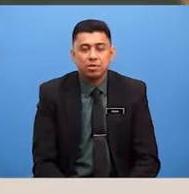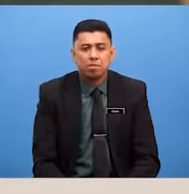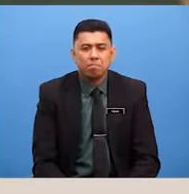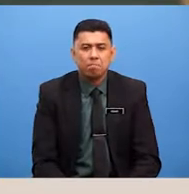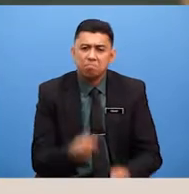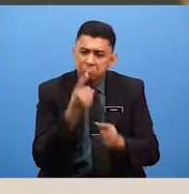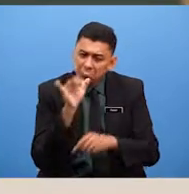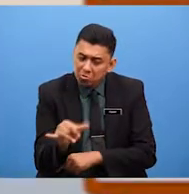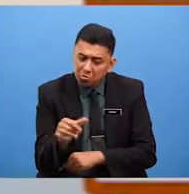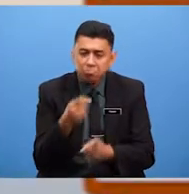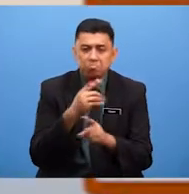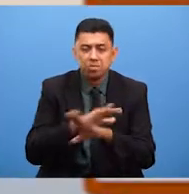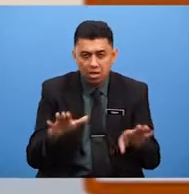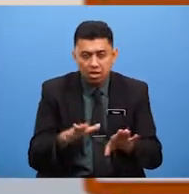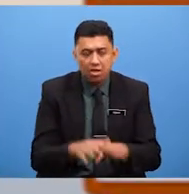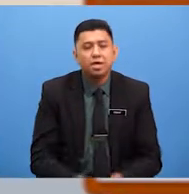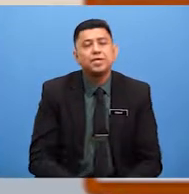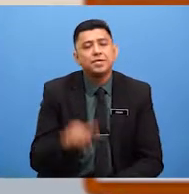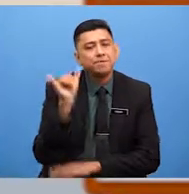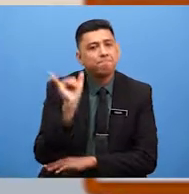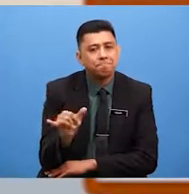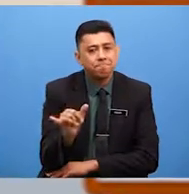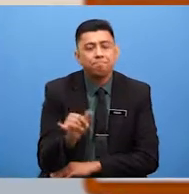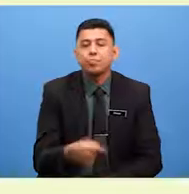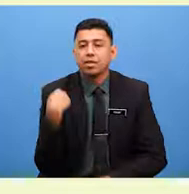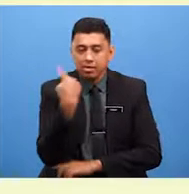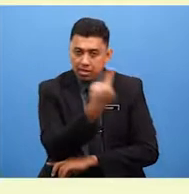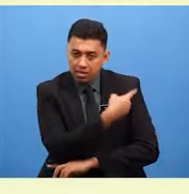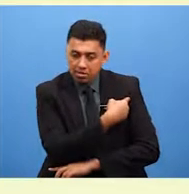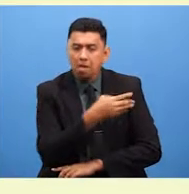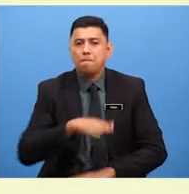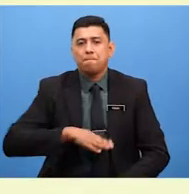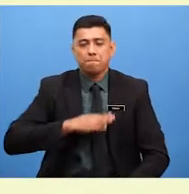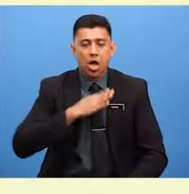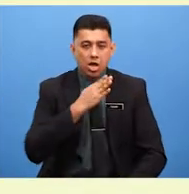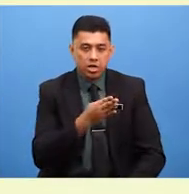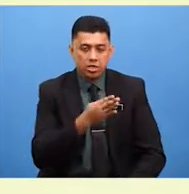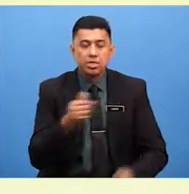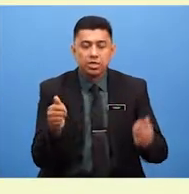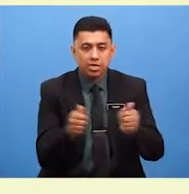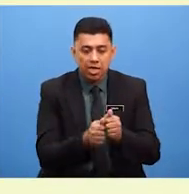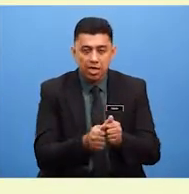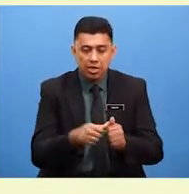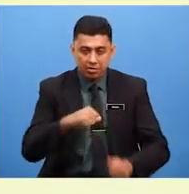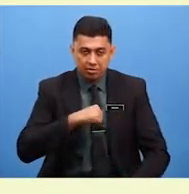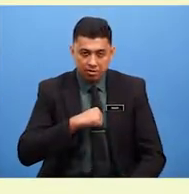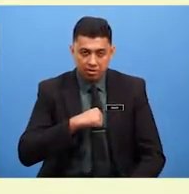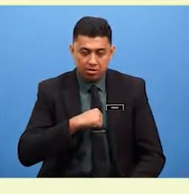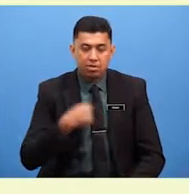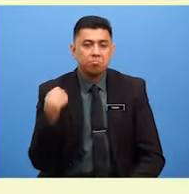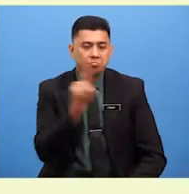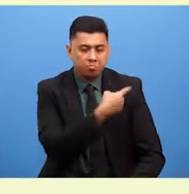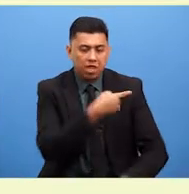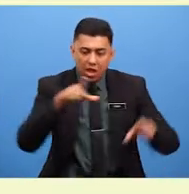tak, murid-murid? Ya. Kita bangga dengan diri kita kerana kita